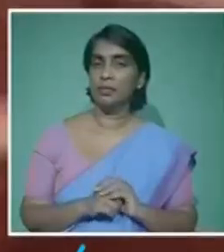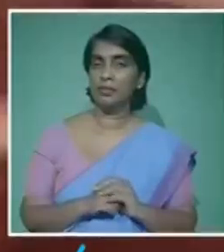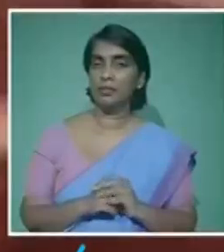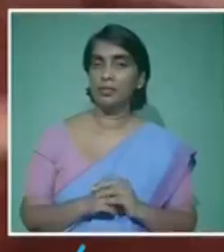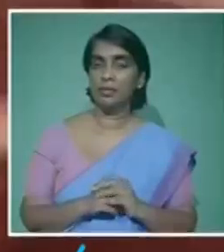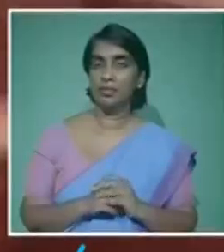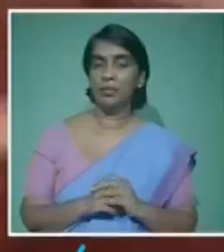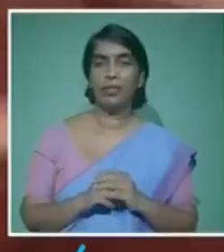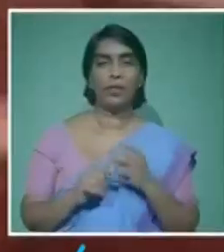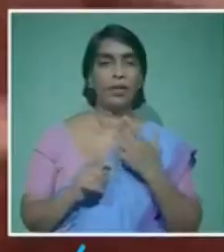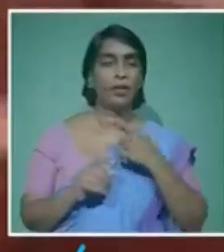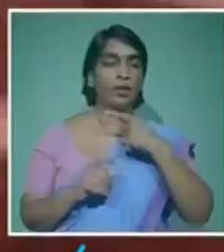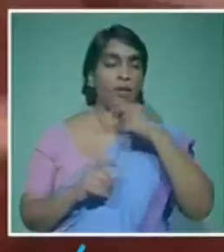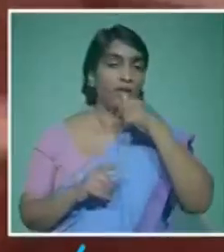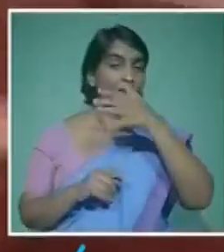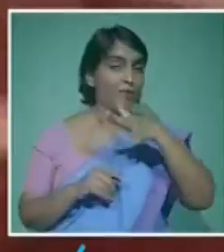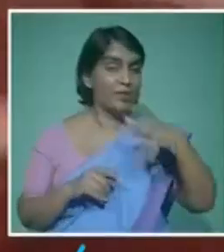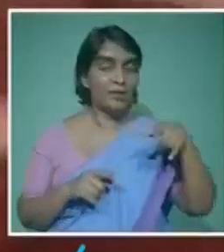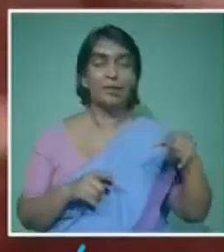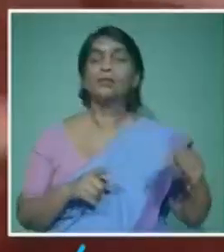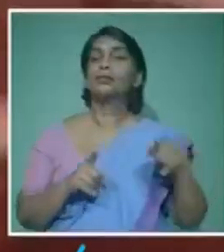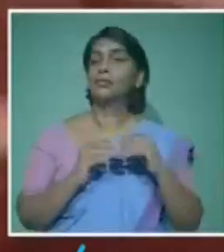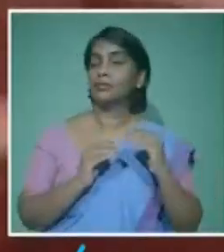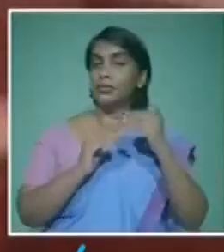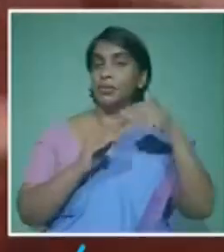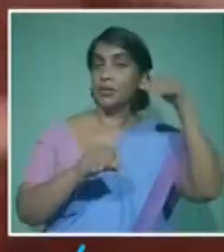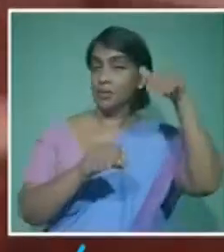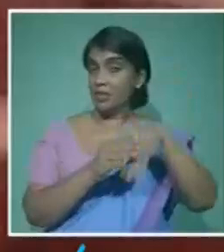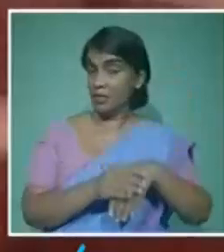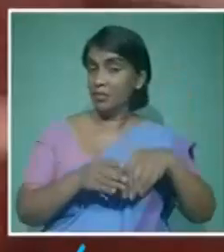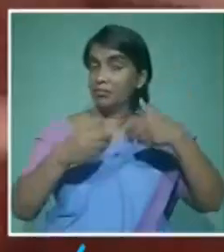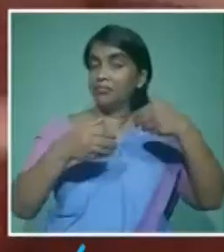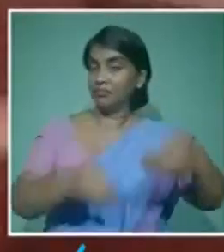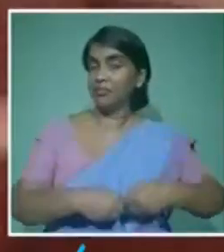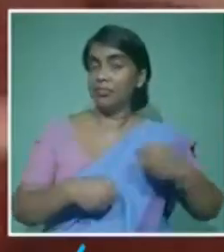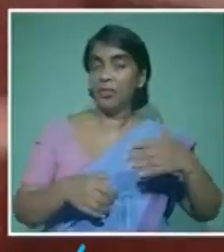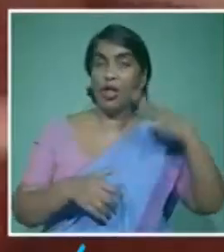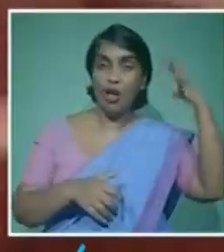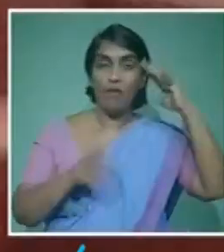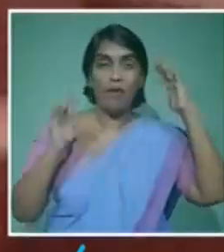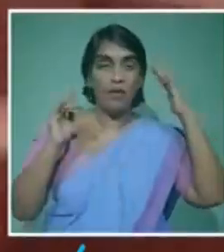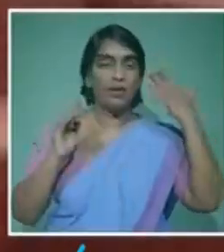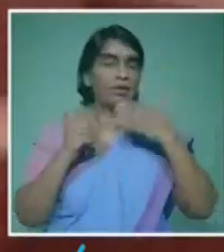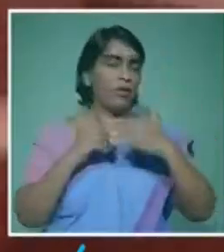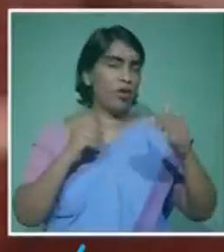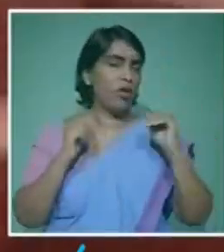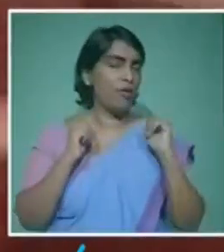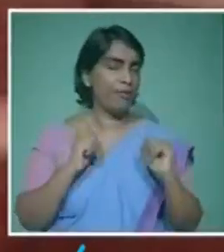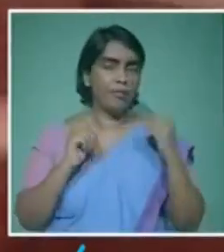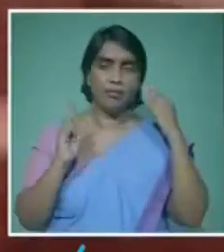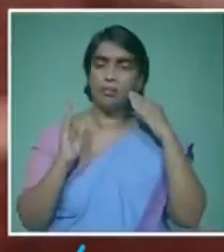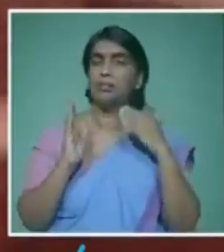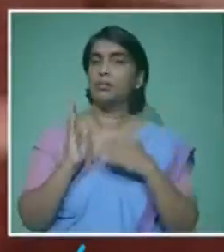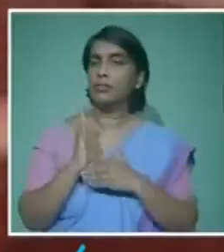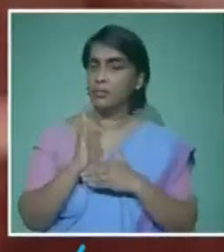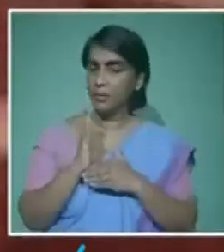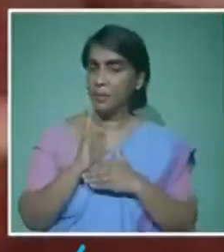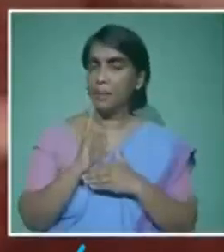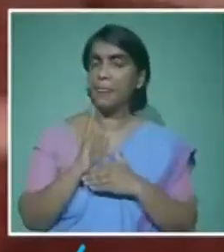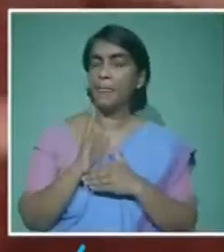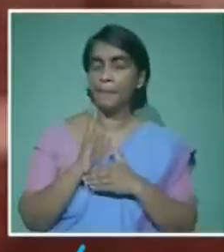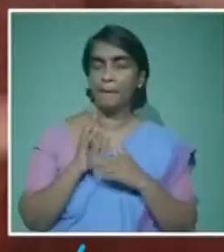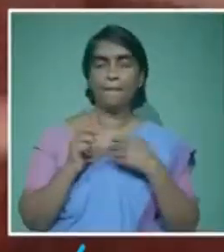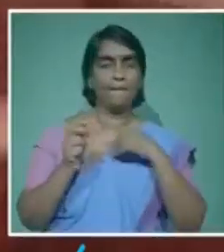கலப்பு கட்டமைப்புகளின் பாதுகாப்பு, மாறுபடுகின்ற கால நிலைமைக்கு தாக்குப்பிடிக்கத்தக்க புதிய சிறு கடற்தொழில் படகினை அறிமுகம்